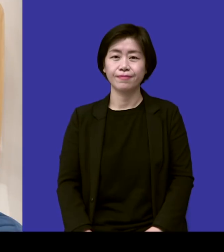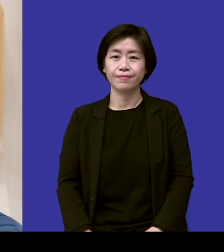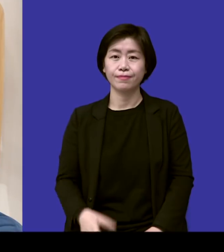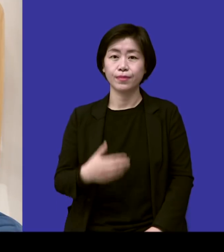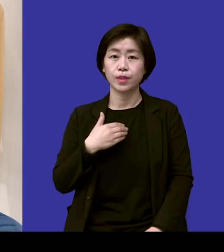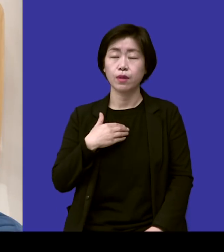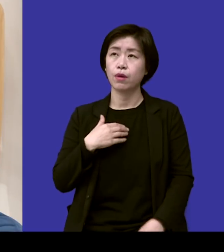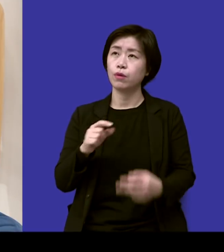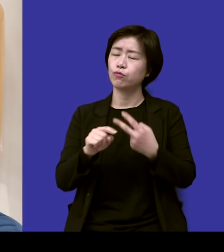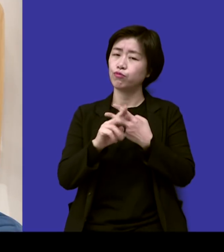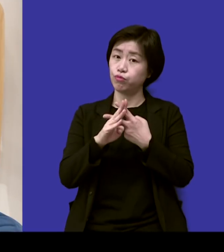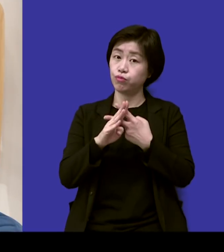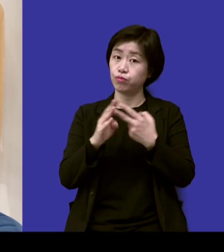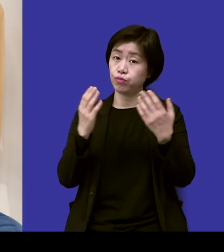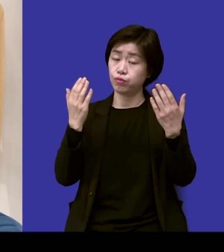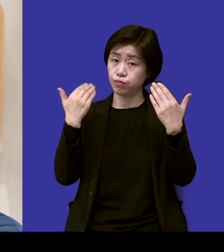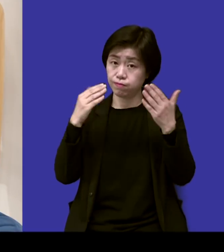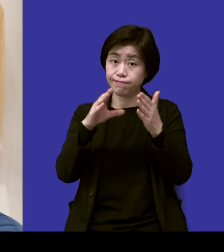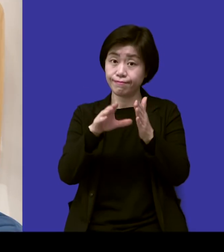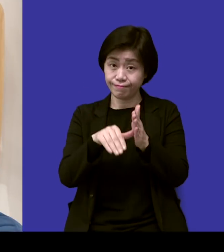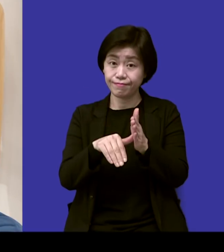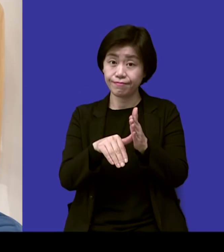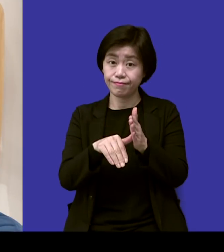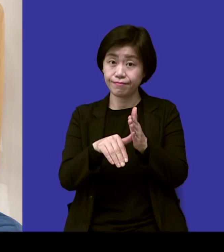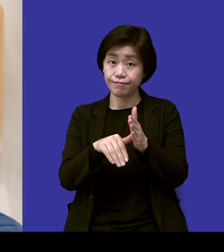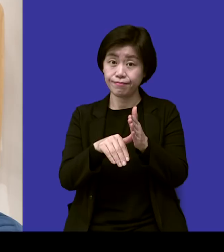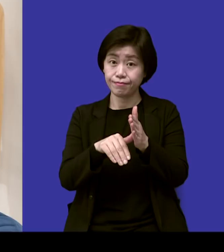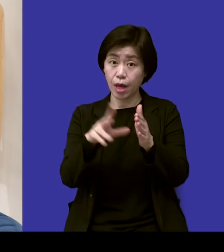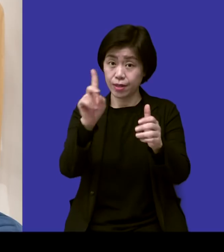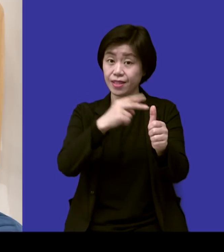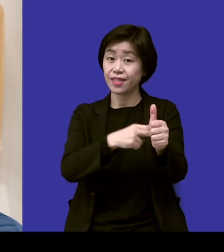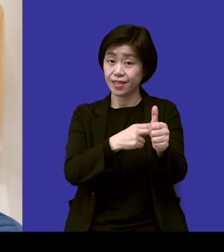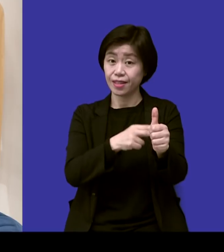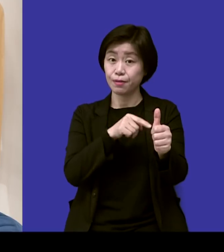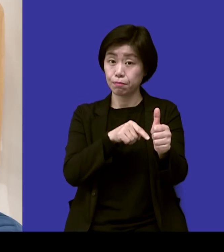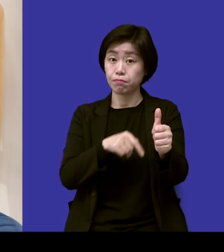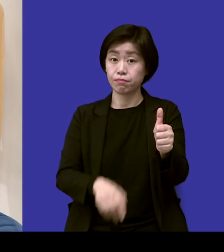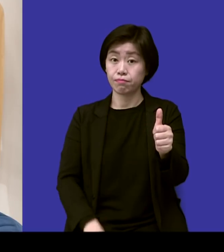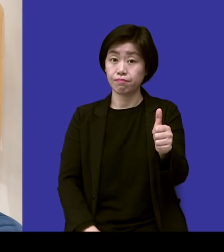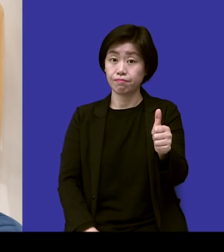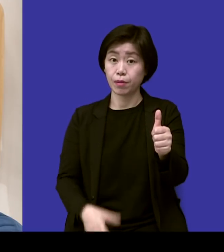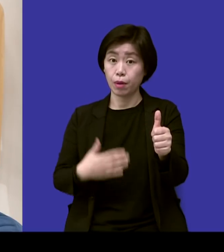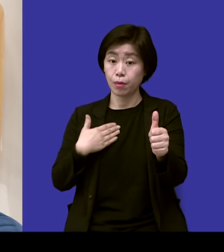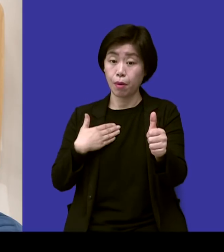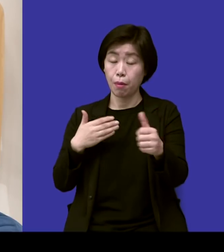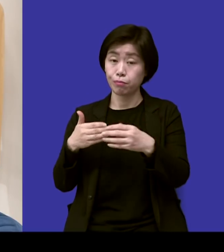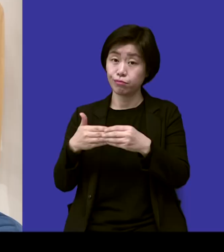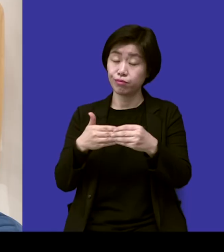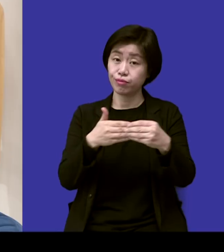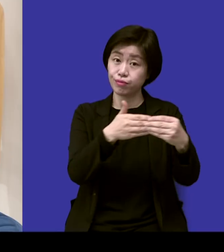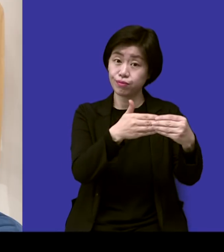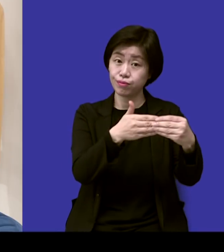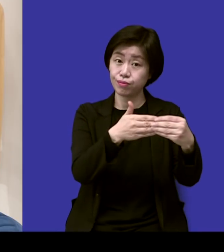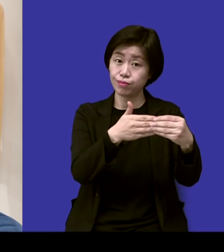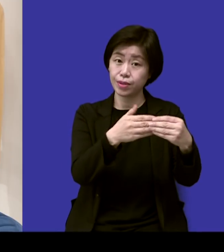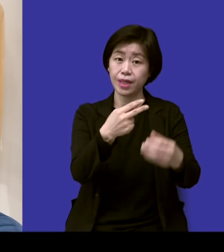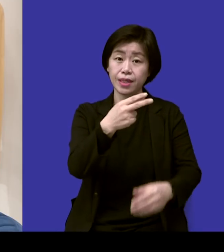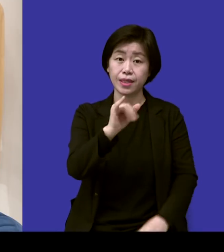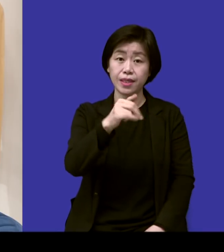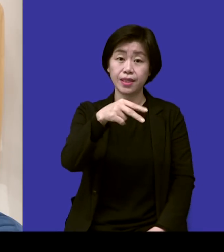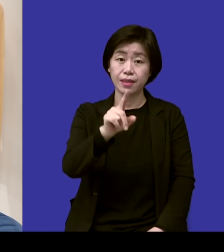중학생 때 네. 저를 중학교 그 교사 선생님이 네. 저를 데리고